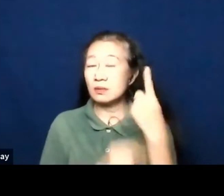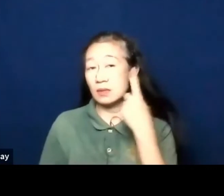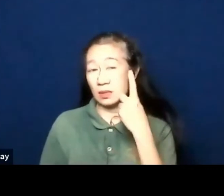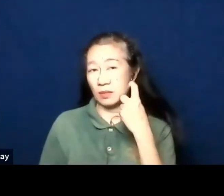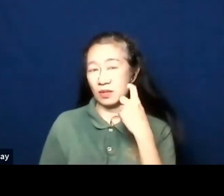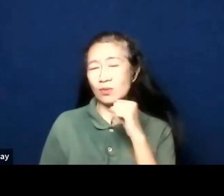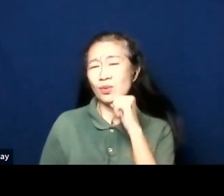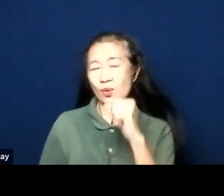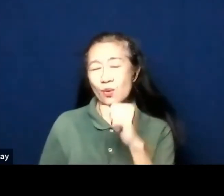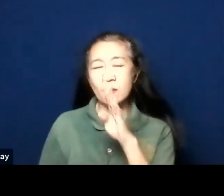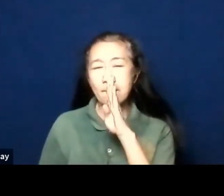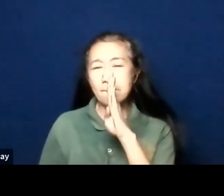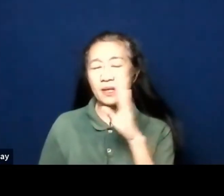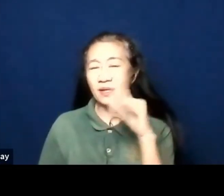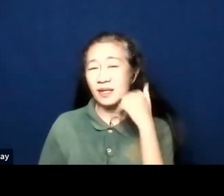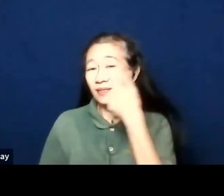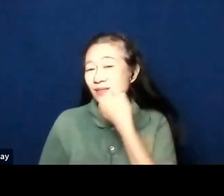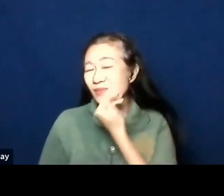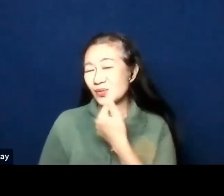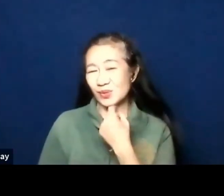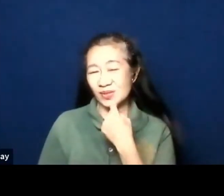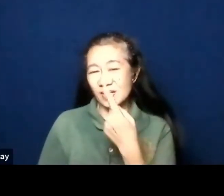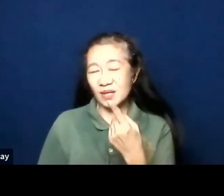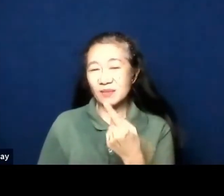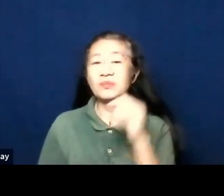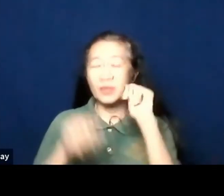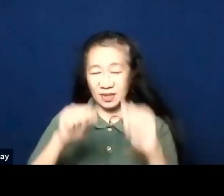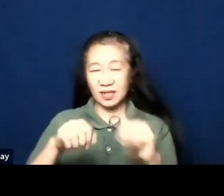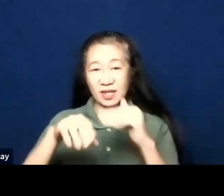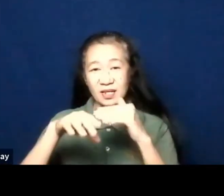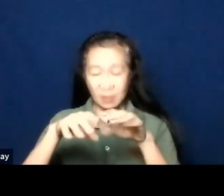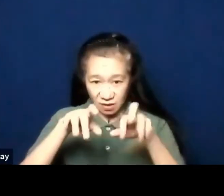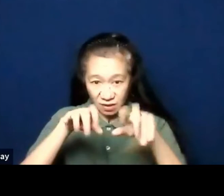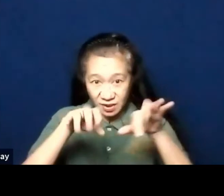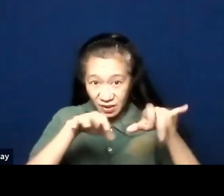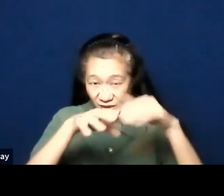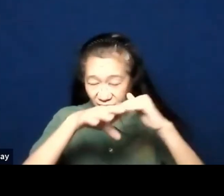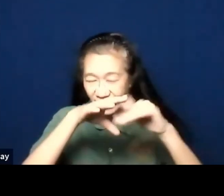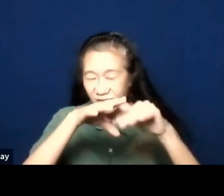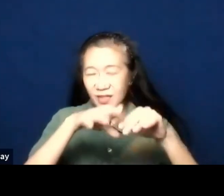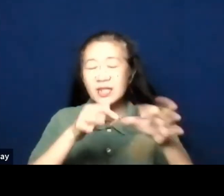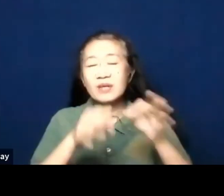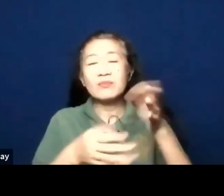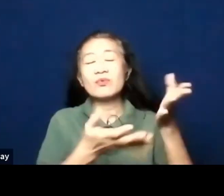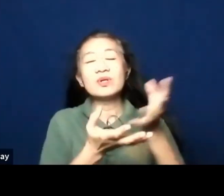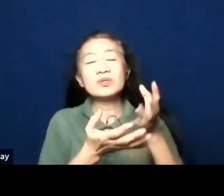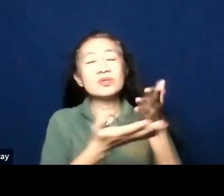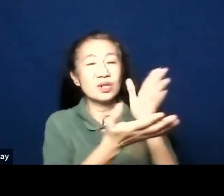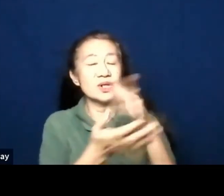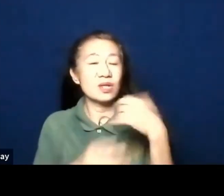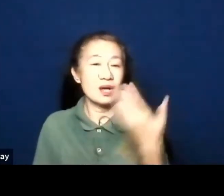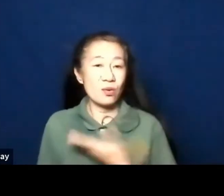huwag tayong mahiyang magsabi. Pwede nating ilagay sa chat box. Diba? O kung gusto naman nating mag-share din ng ating